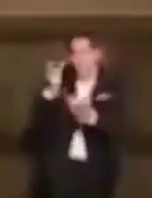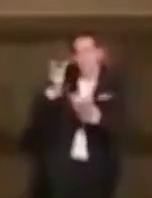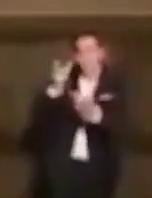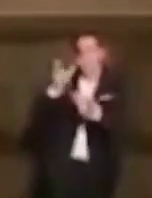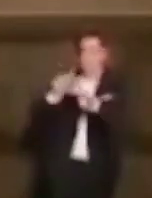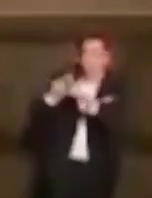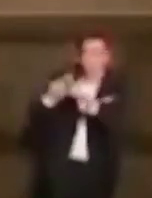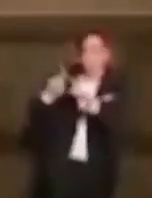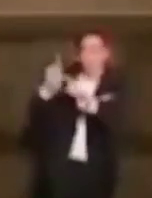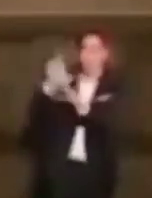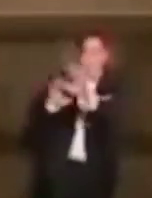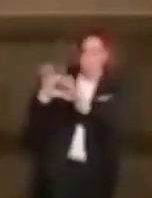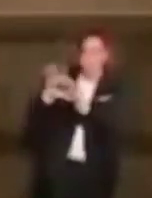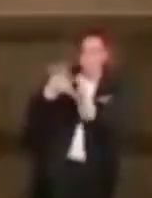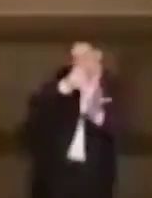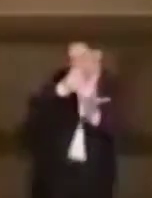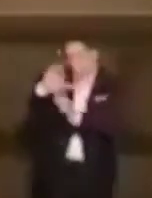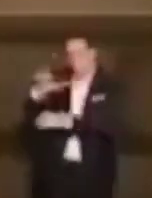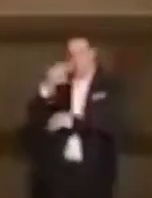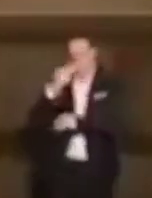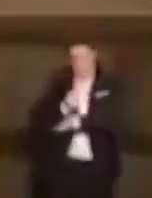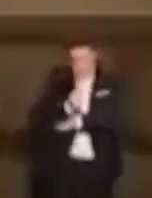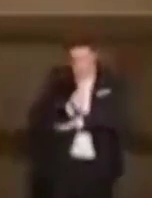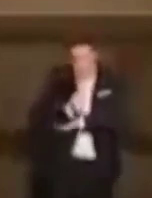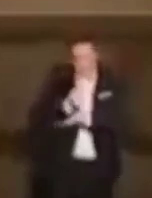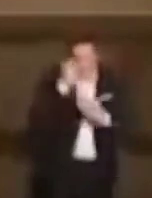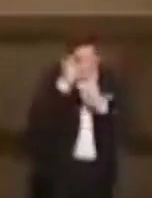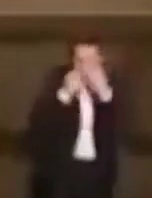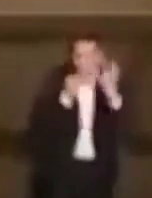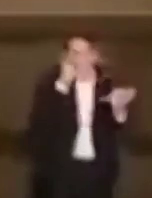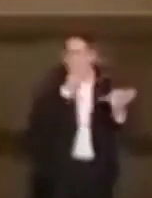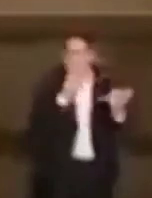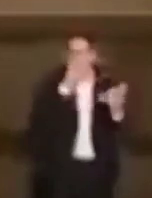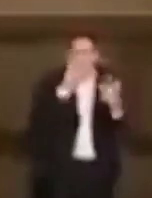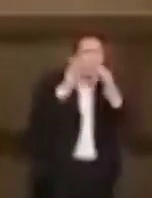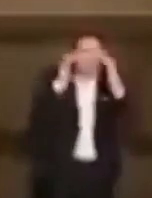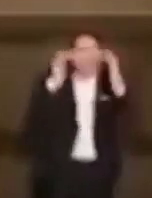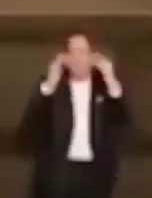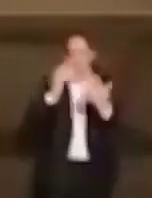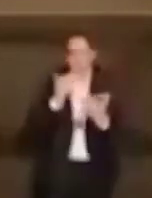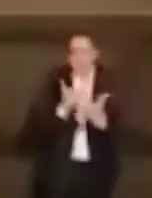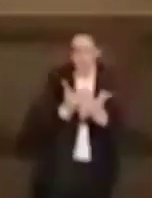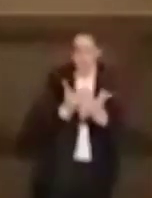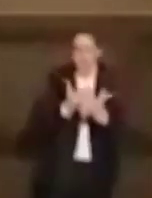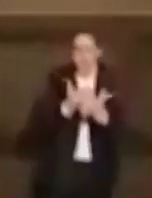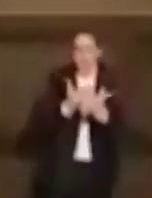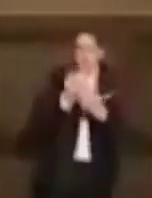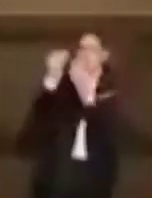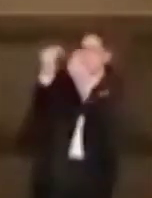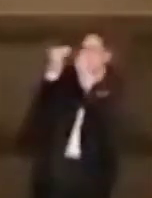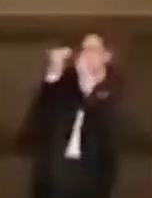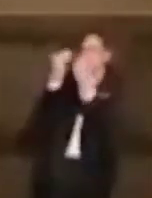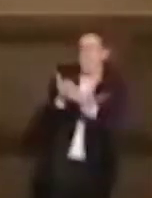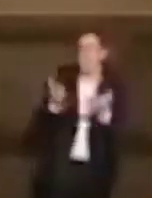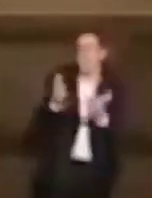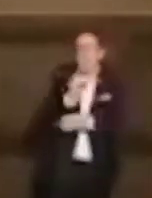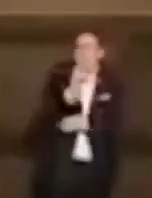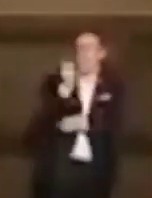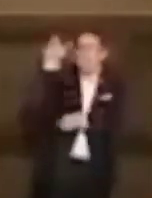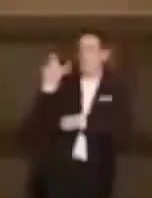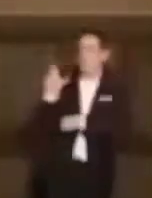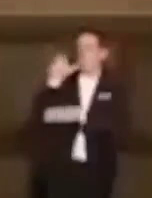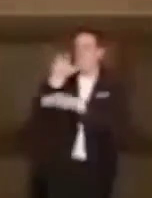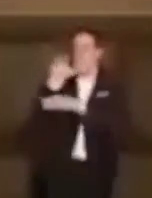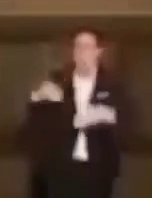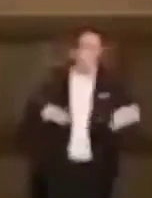کلمه درباره پیامبرتان گفته است. دنیا را زیر و رو می کنید. عمری را که به